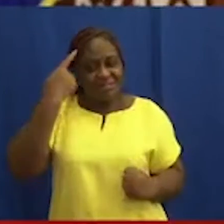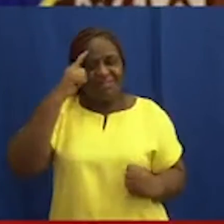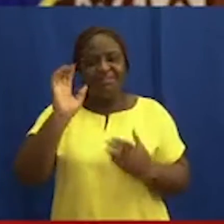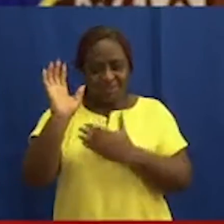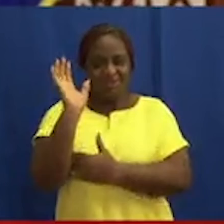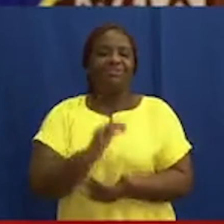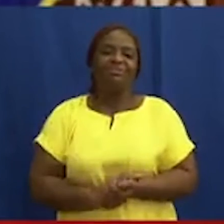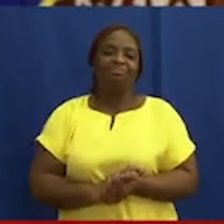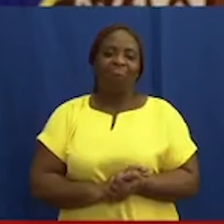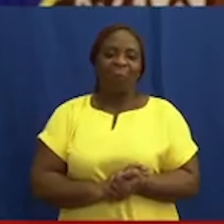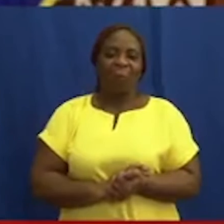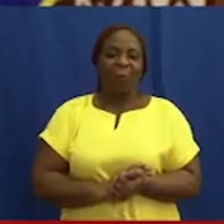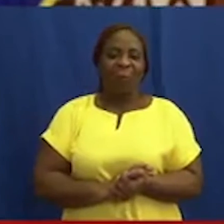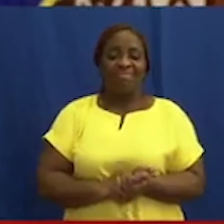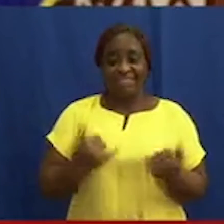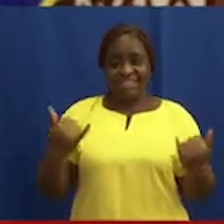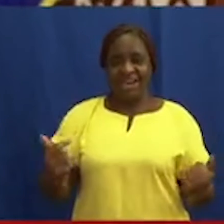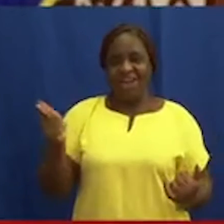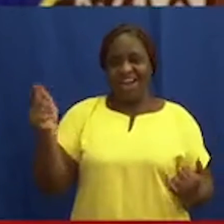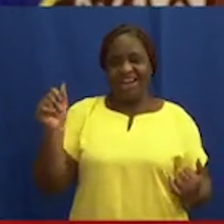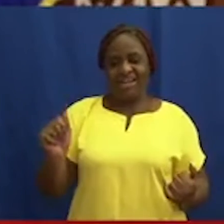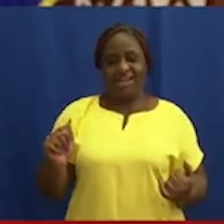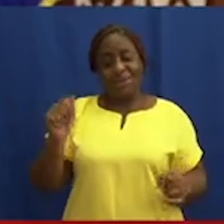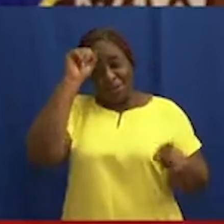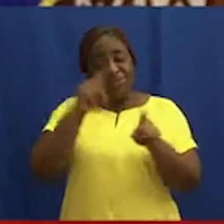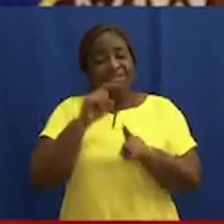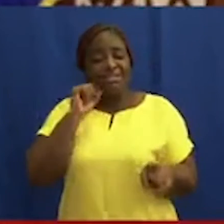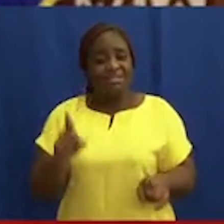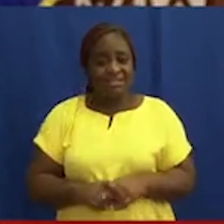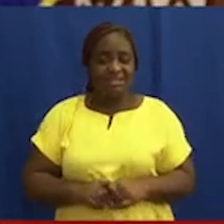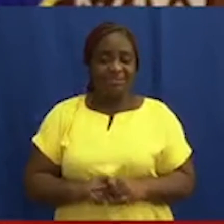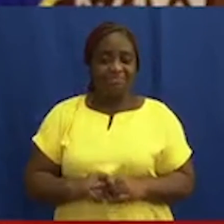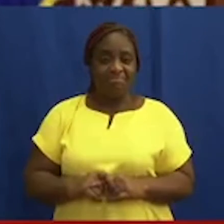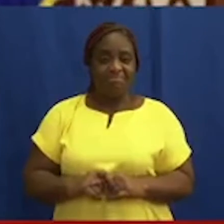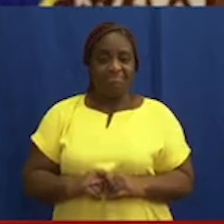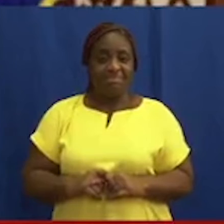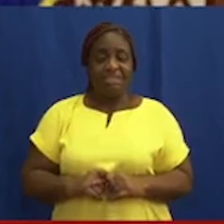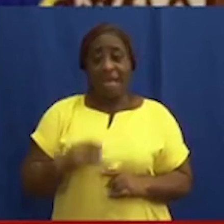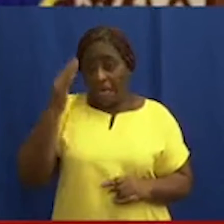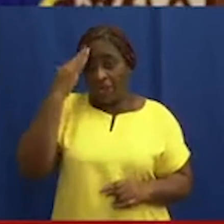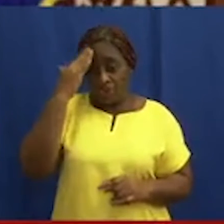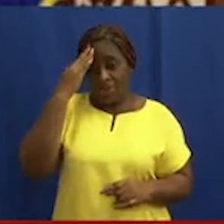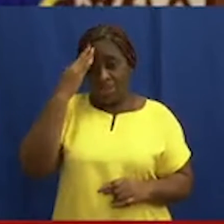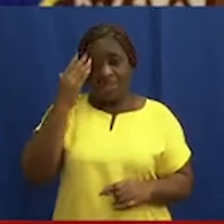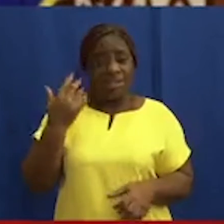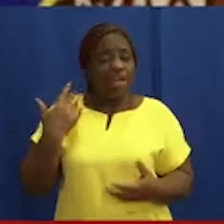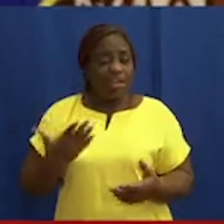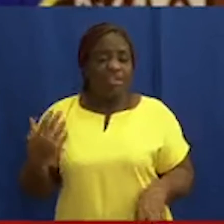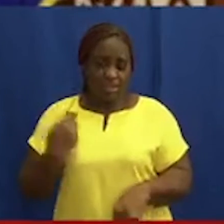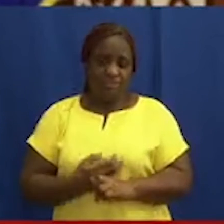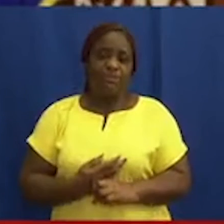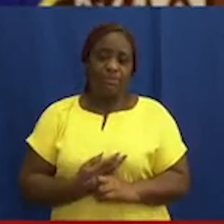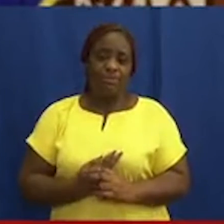COVID-19. Sannan kuma mun kara watan kudade da ake biya na asusun gundumomi da